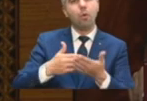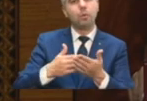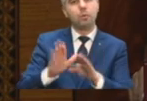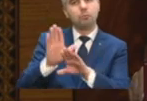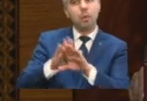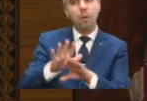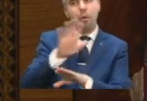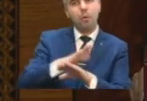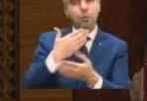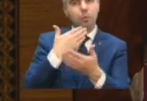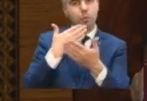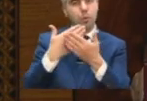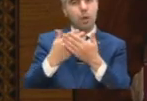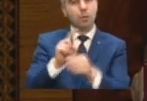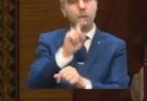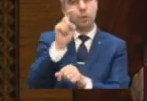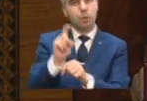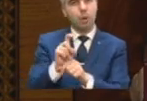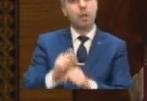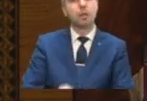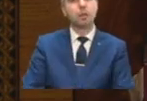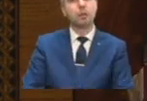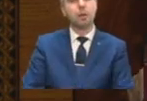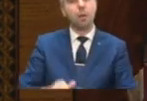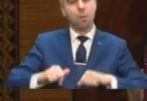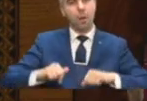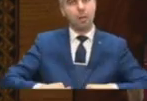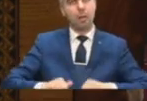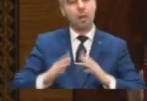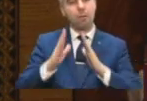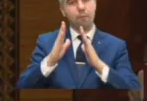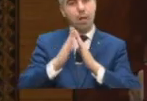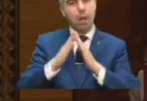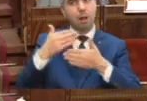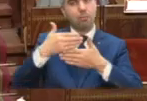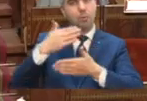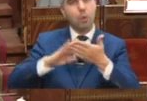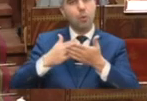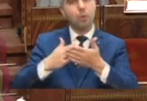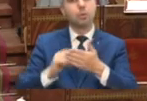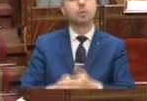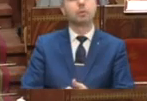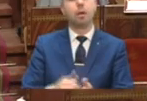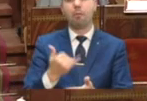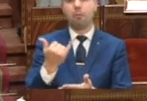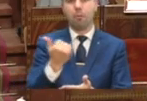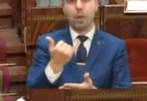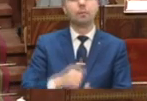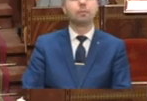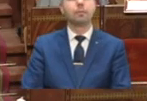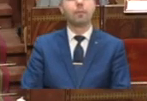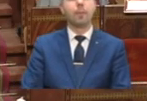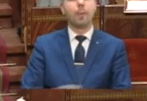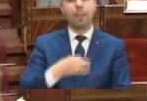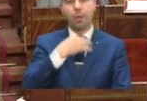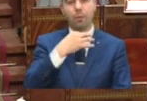لطرح هذا السؤال المتعلق بقطاع حيوي من الناحية الاقتصادية وأيضا الاجتماعية. قطاع حيوي لأنه يساهم